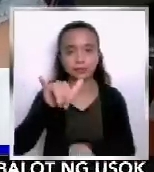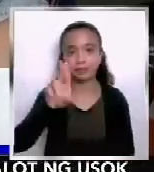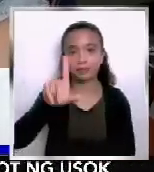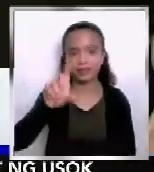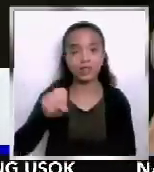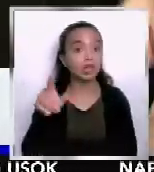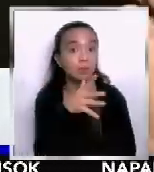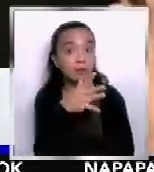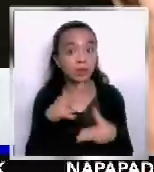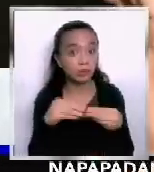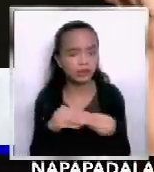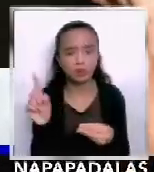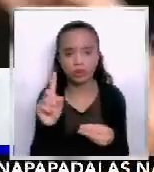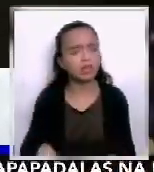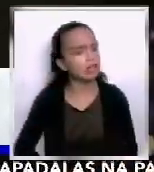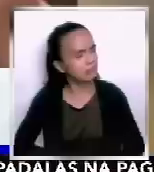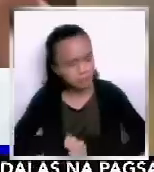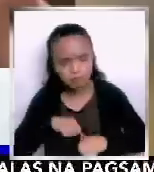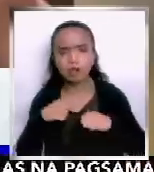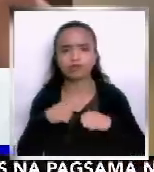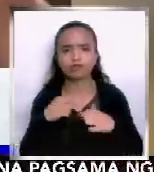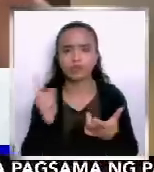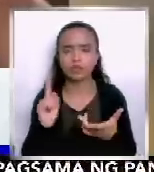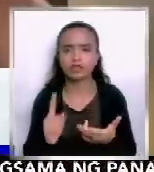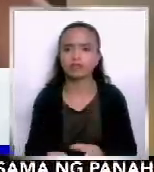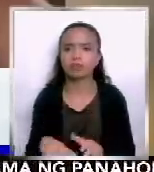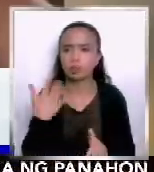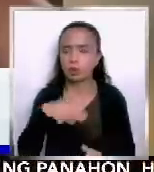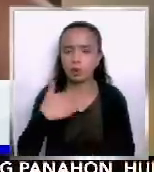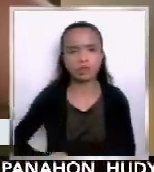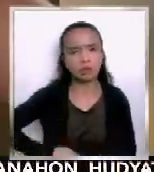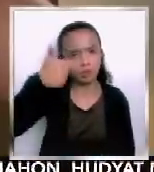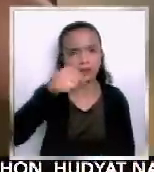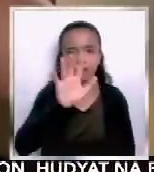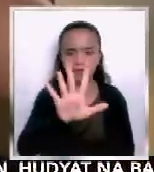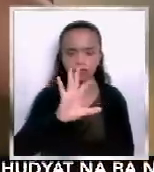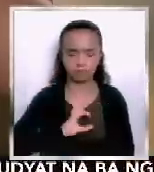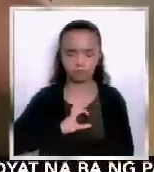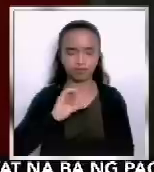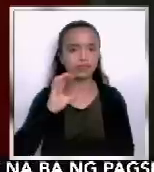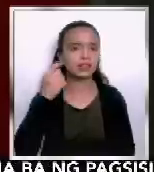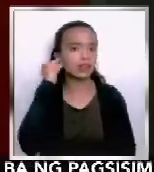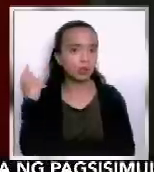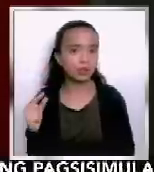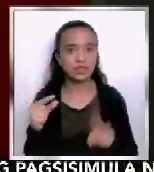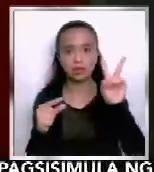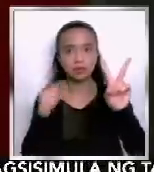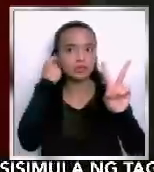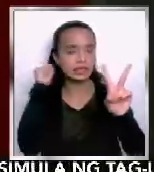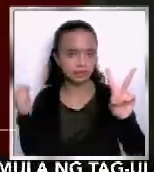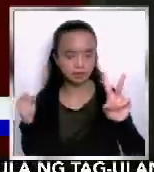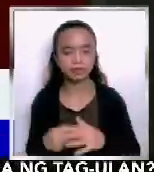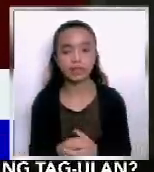sobrang proud daw siya sa nakuhang karangalan ng anak na 5 gintong medalya at 2 silver medals. Kinongratulate ko